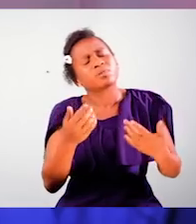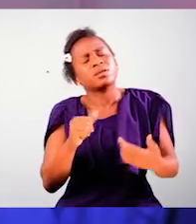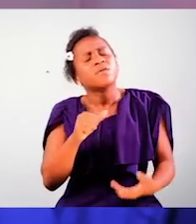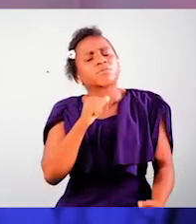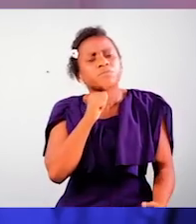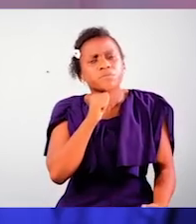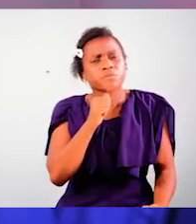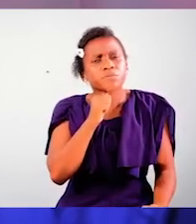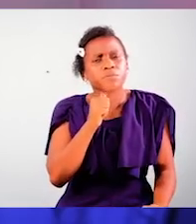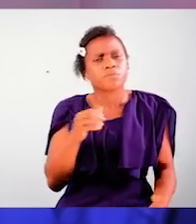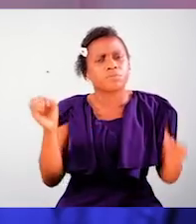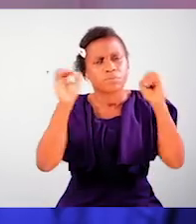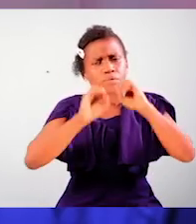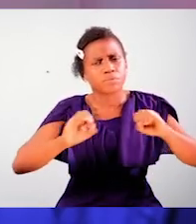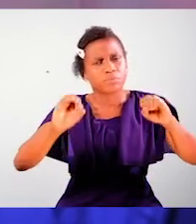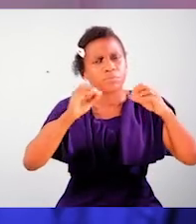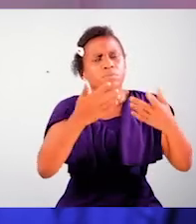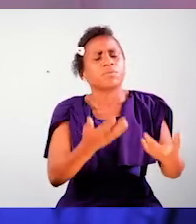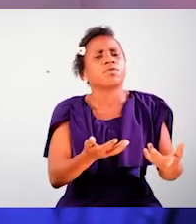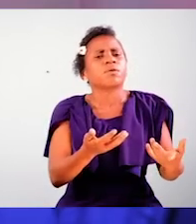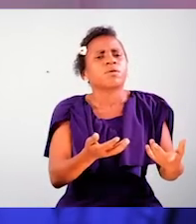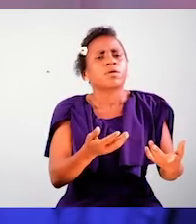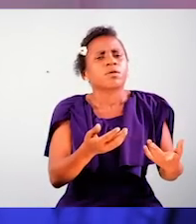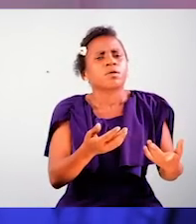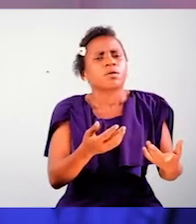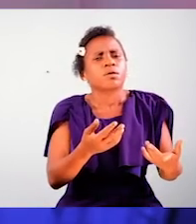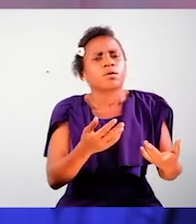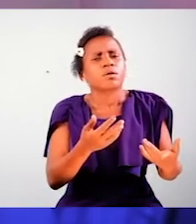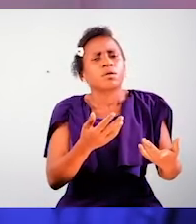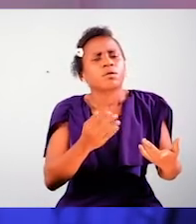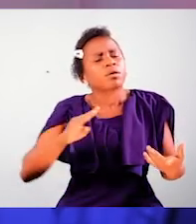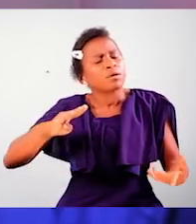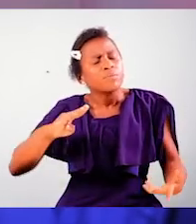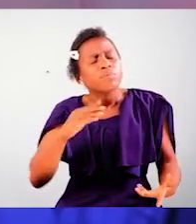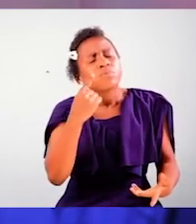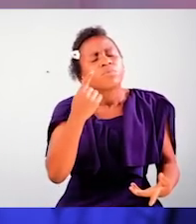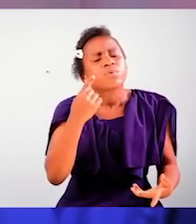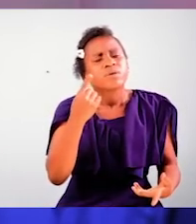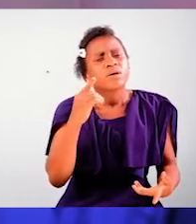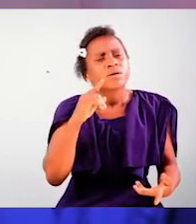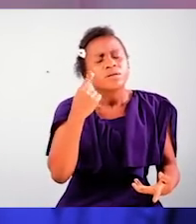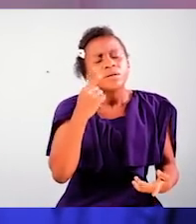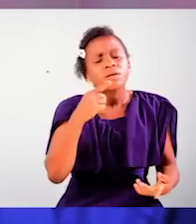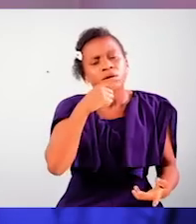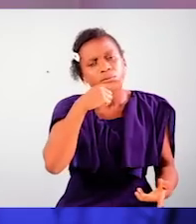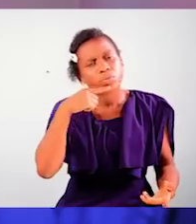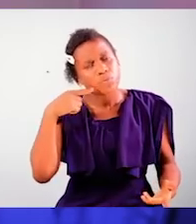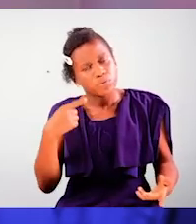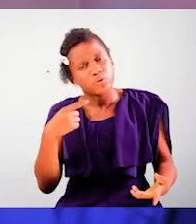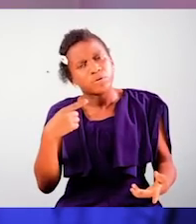nzima ukitaka kuweka matundu ya choo bilioni 1 inatosha. Nyingi mtu kaiba bilioni